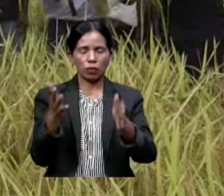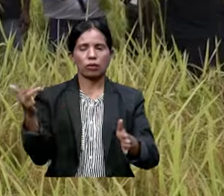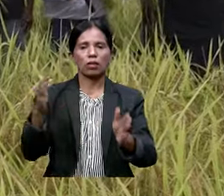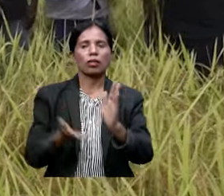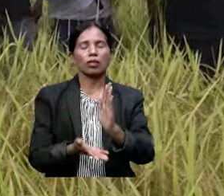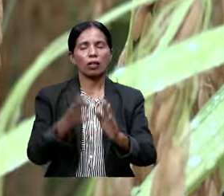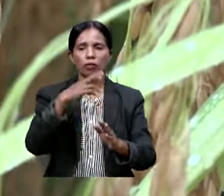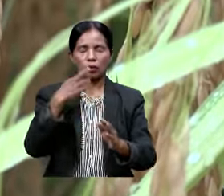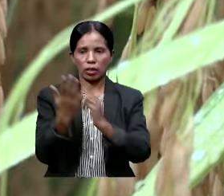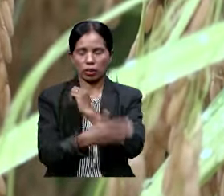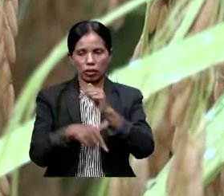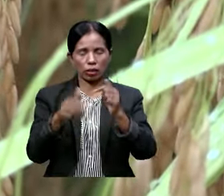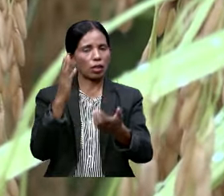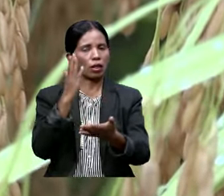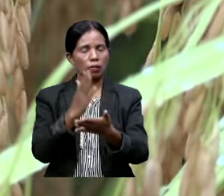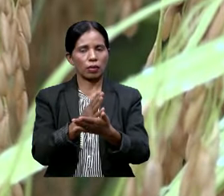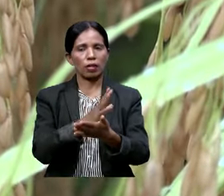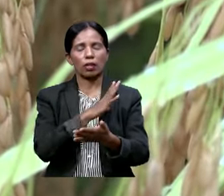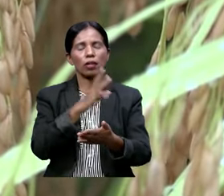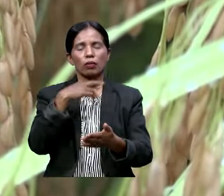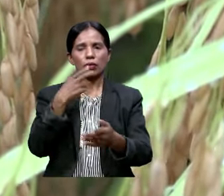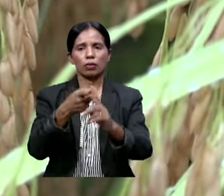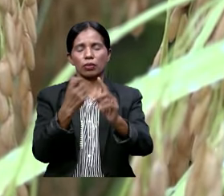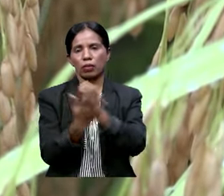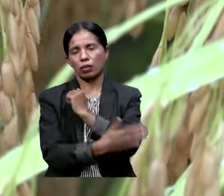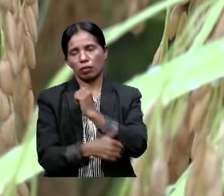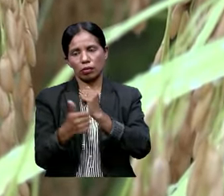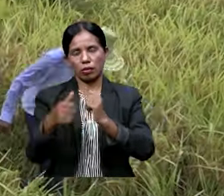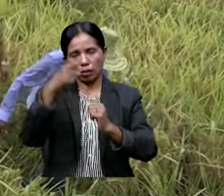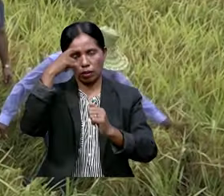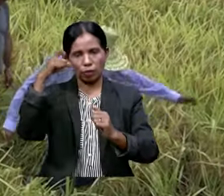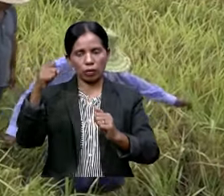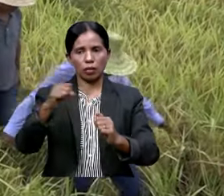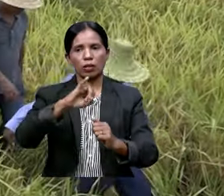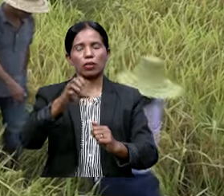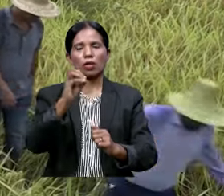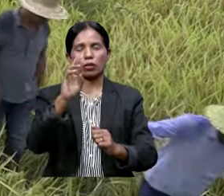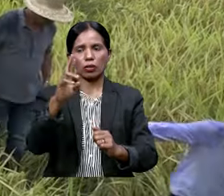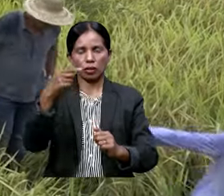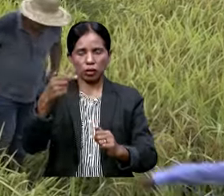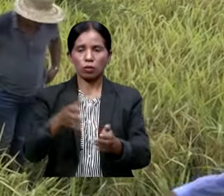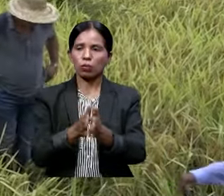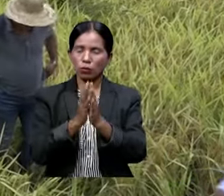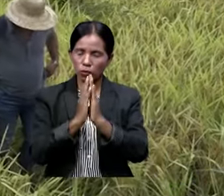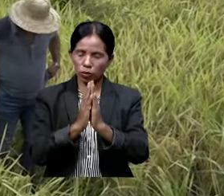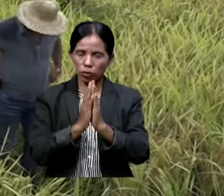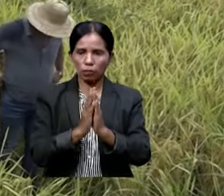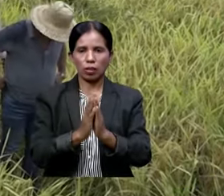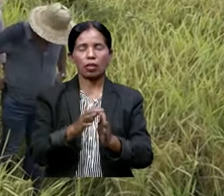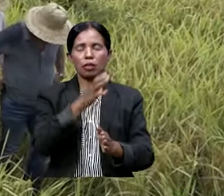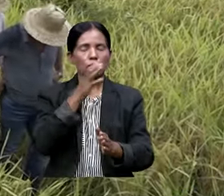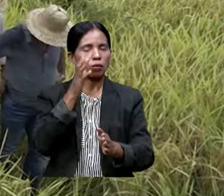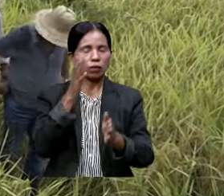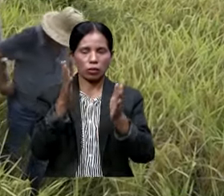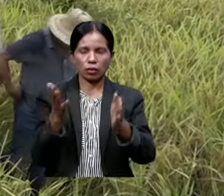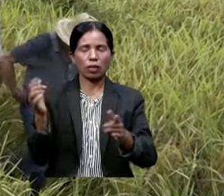fos herailaran hodi hapara dependensia ba fos importadu tamane Jorge Serrano husu ba agrikultor sira atau labele abandona natar. Be afiar